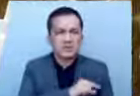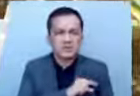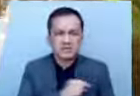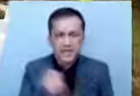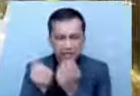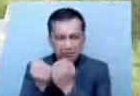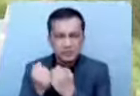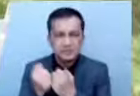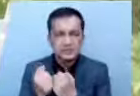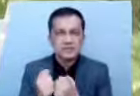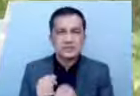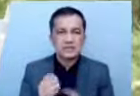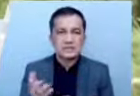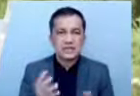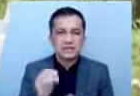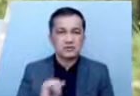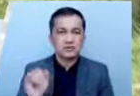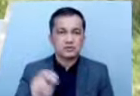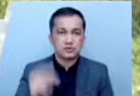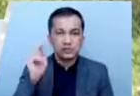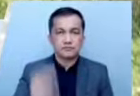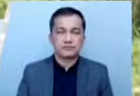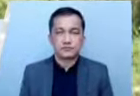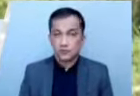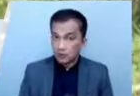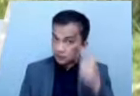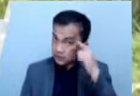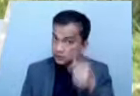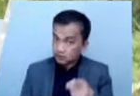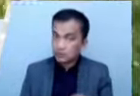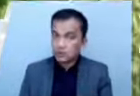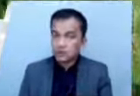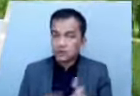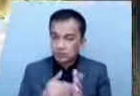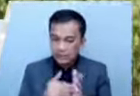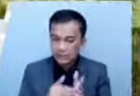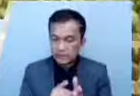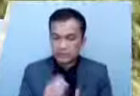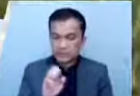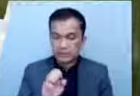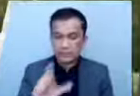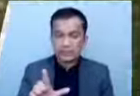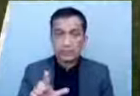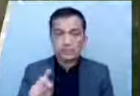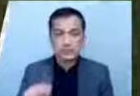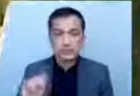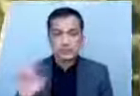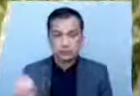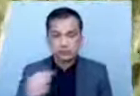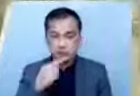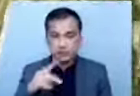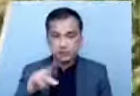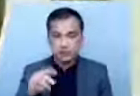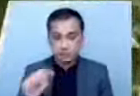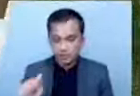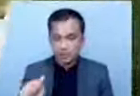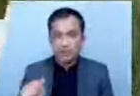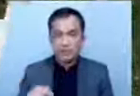Ilocos Norte. Kung tutuusin, humihina na raw ang El Nino ayon sa PAGASA. Pero ang impact